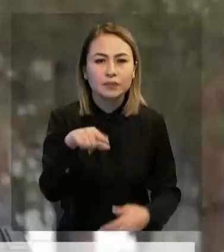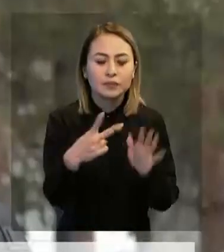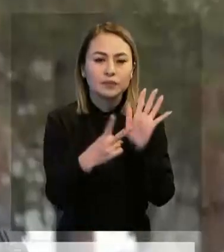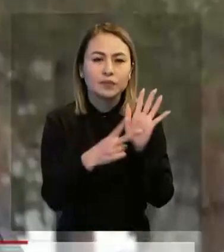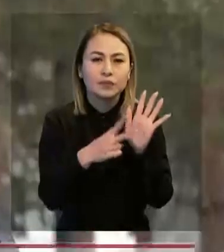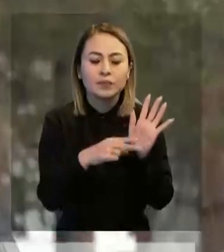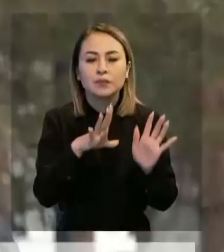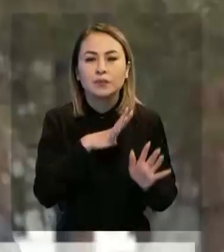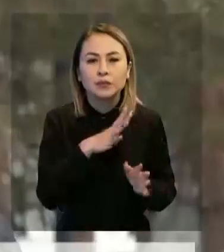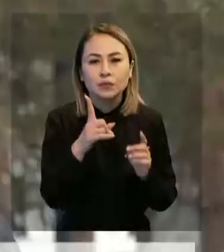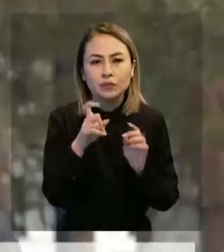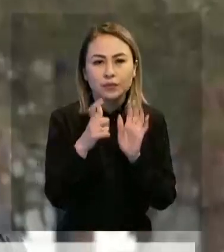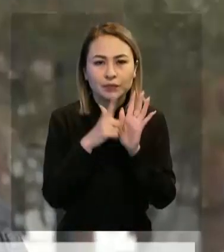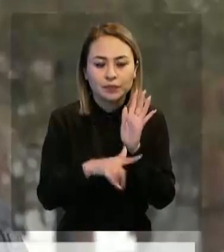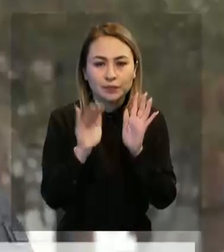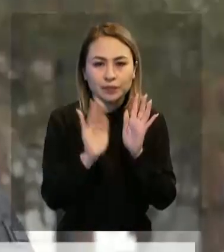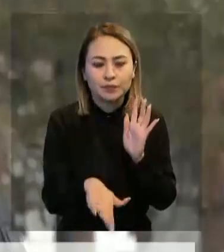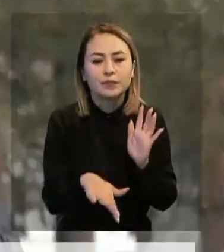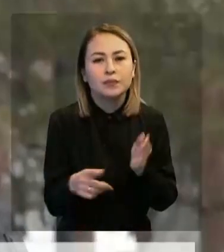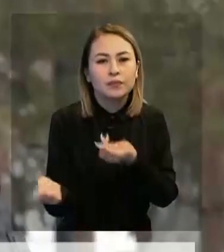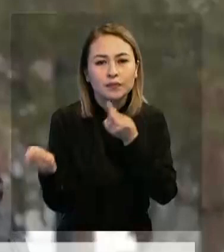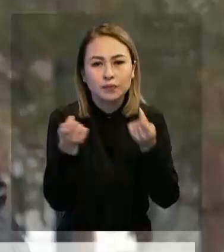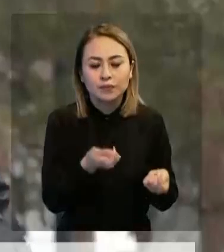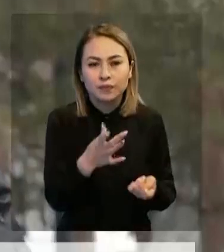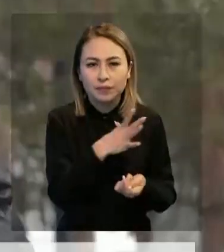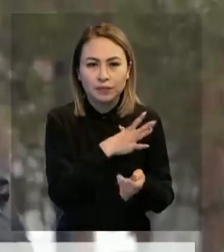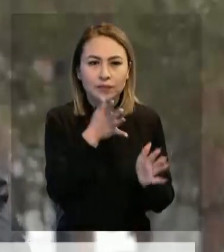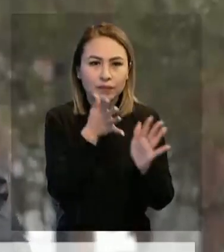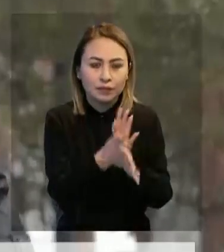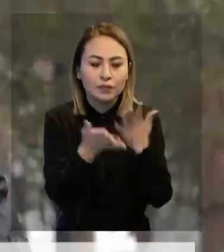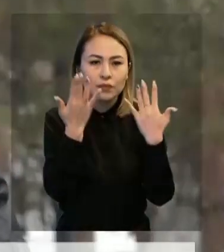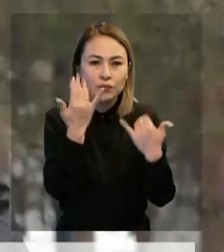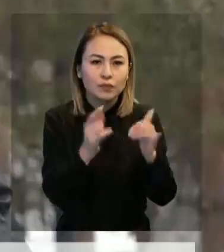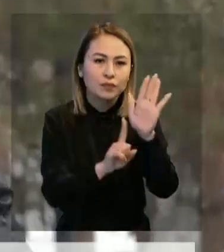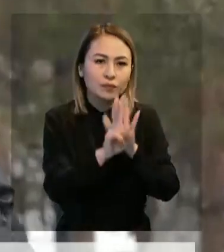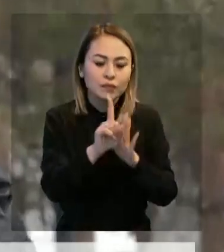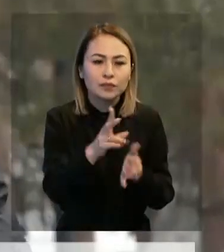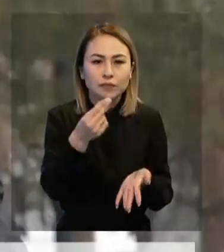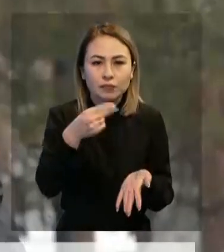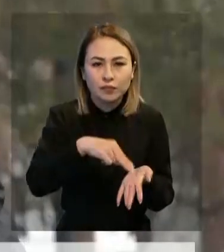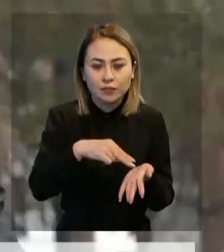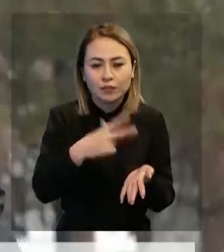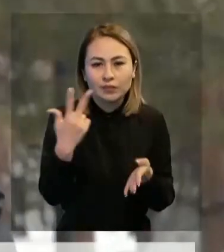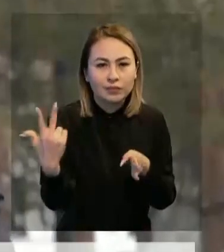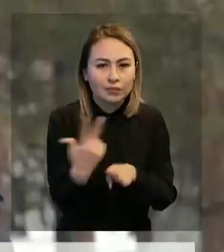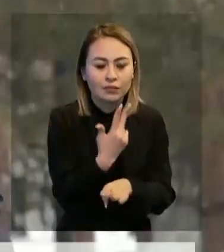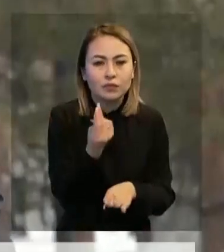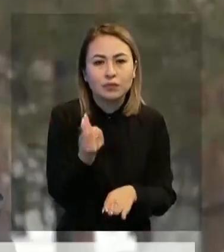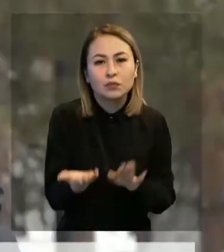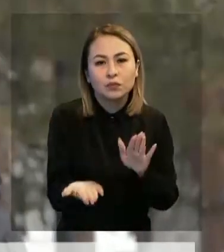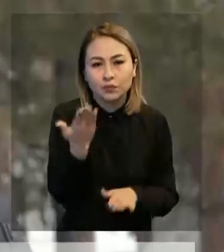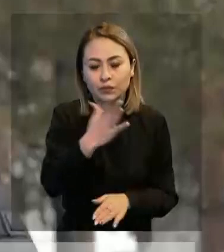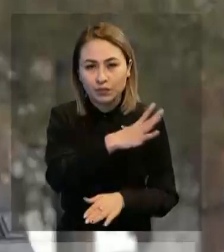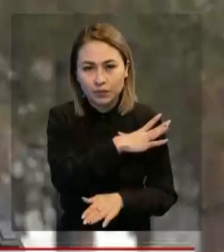миллион гектар алқапқа 170 мың тонна минералды тыңайтқыш сіңірілмек. Алайда оның да бағасы 3 есеге дейін қымбаттап